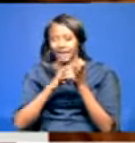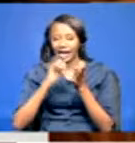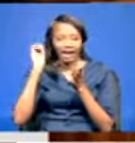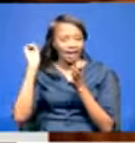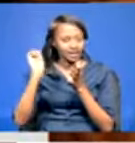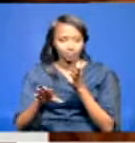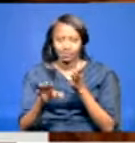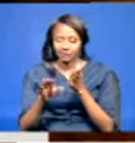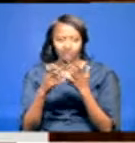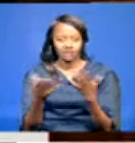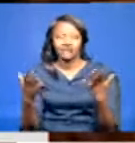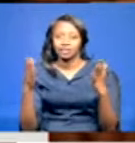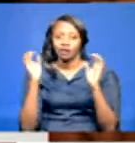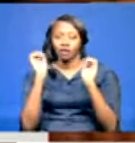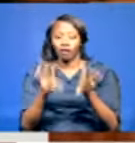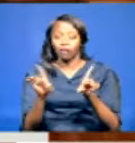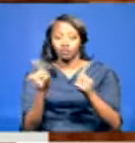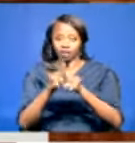Tumeona kwamba